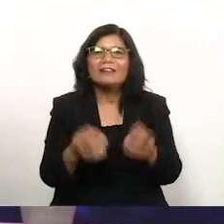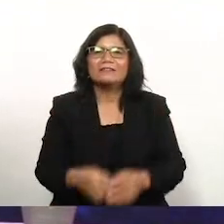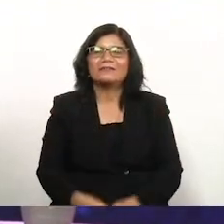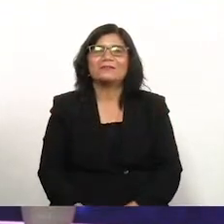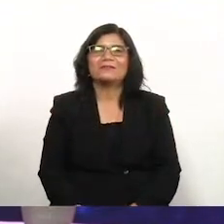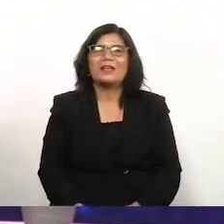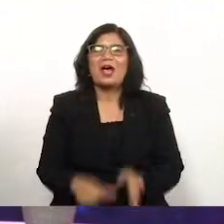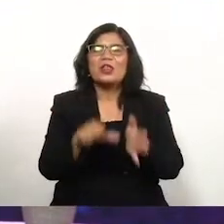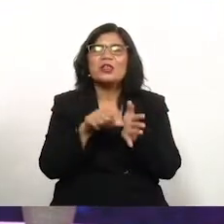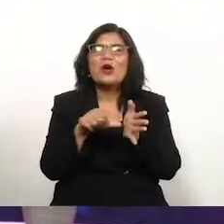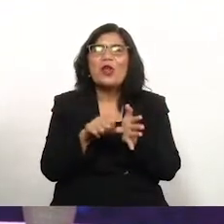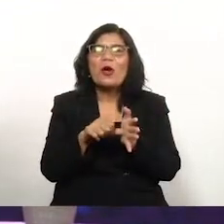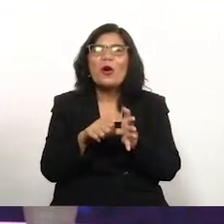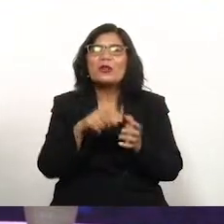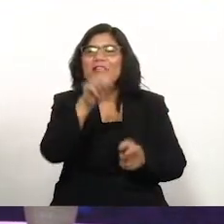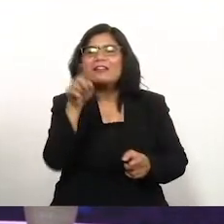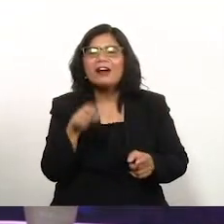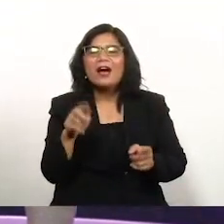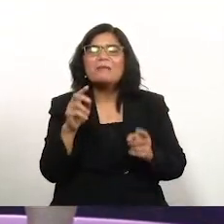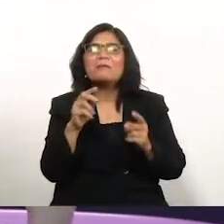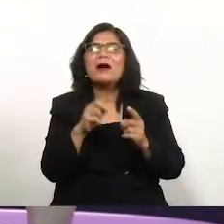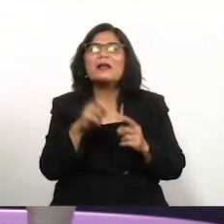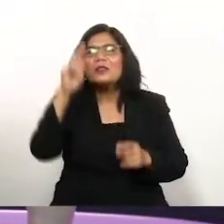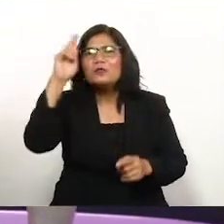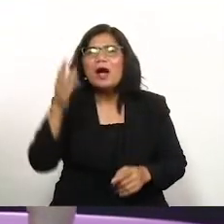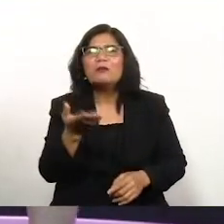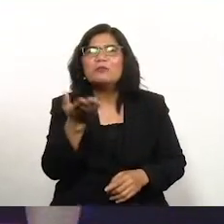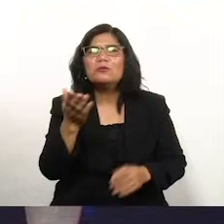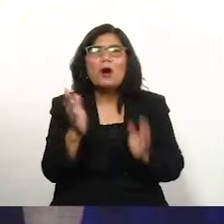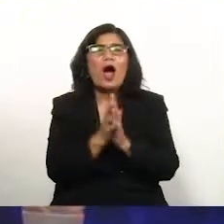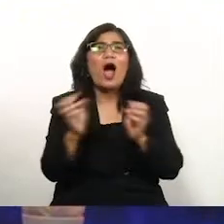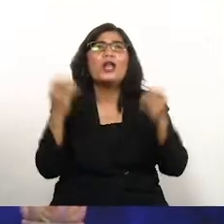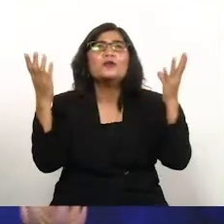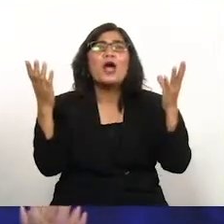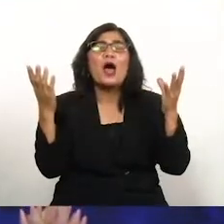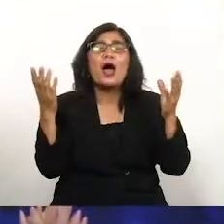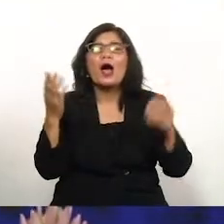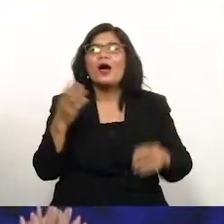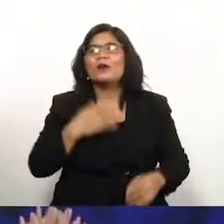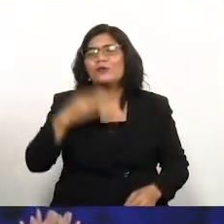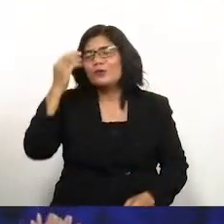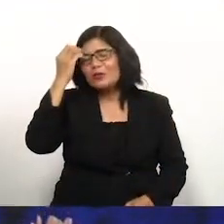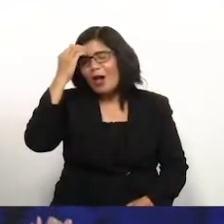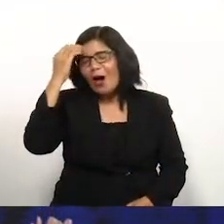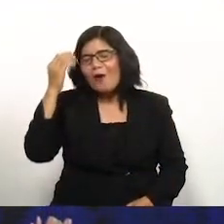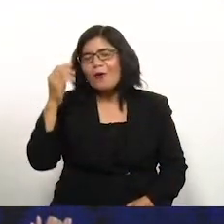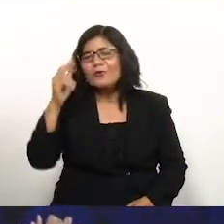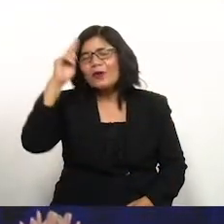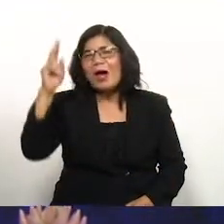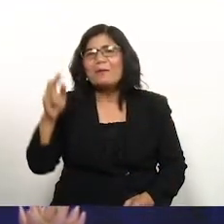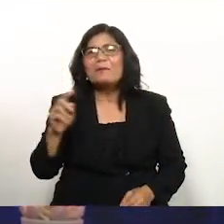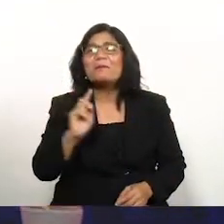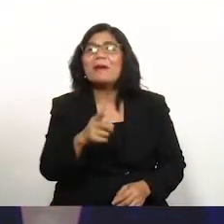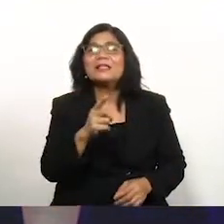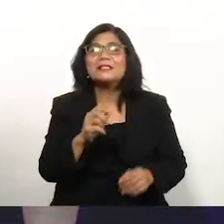Tolong tanyakan pada Tuhanmu Haleluya kutahu Tuhan pasti buka